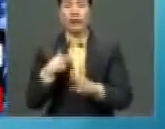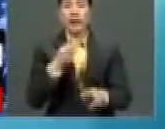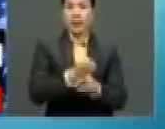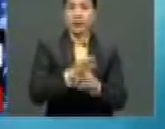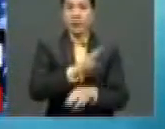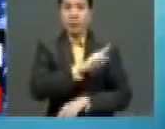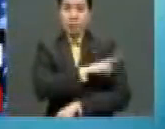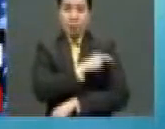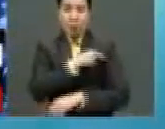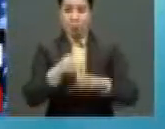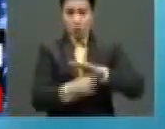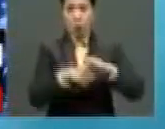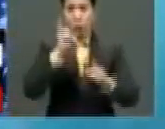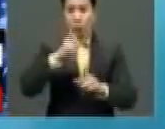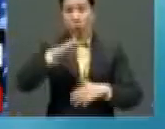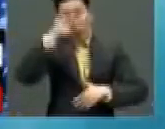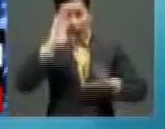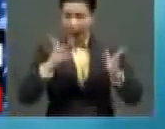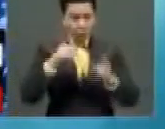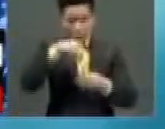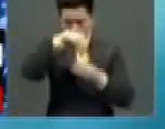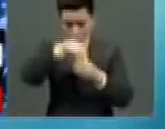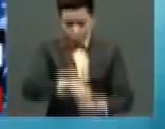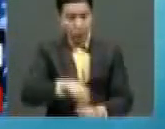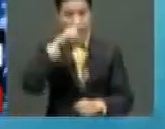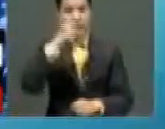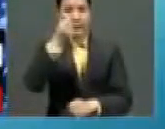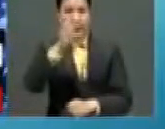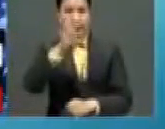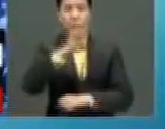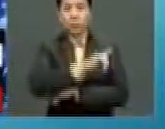มีการรักษาพยาบาลรวมประกันต้องครบ 14วันนะครับแล้วก็ต้องมีการตรวจ Lab